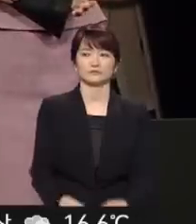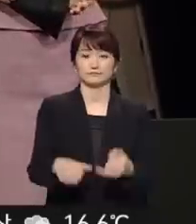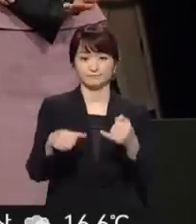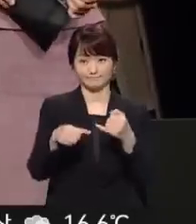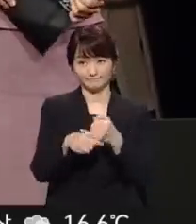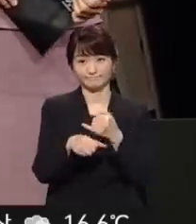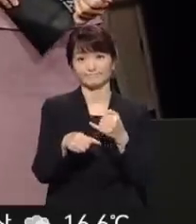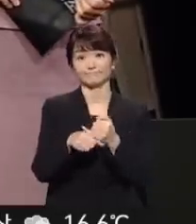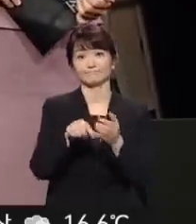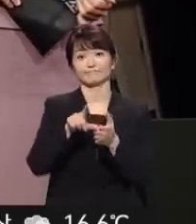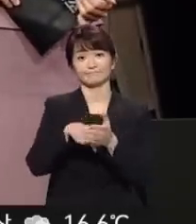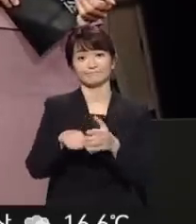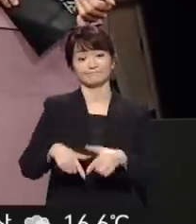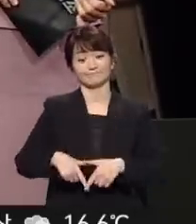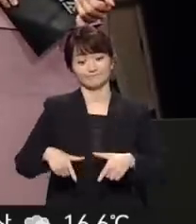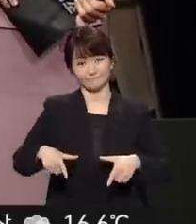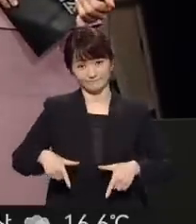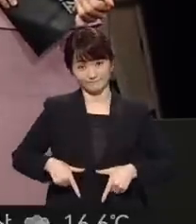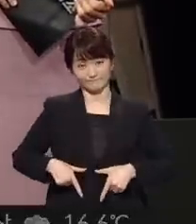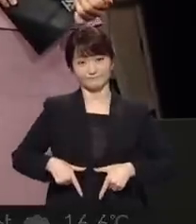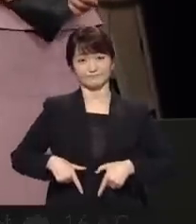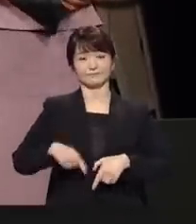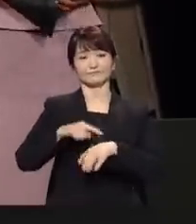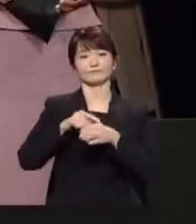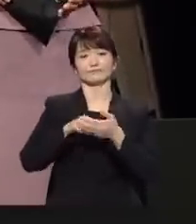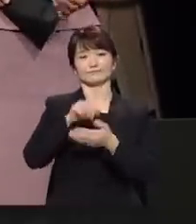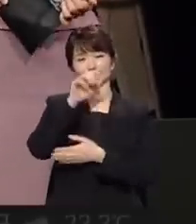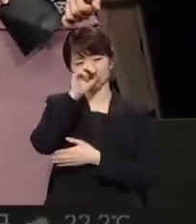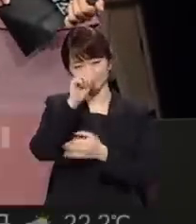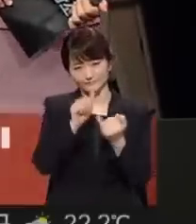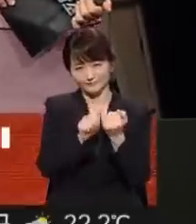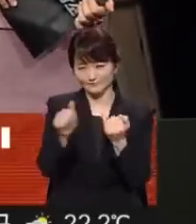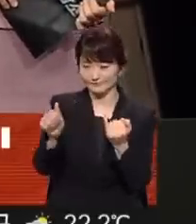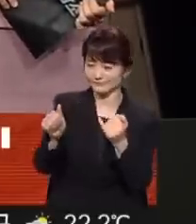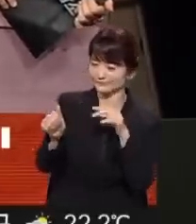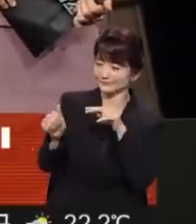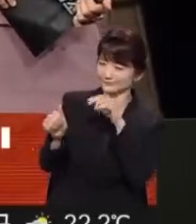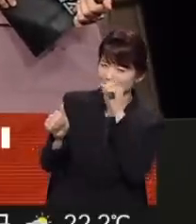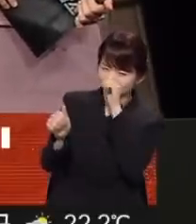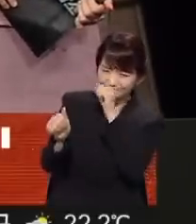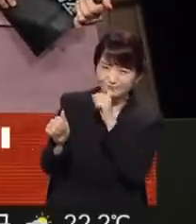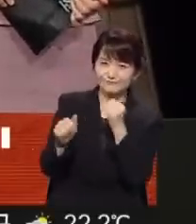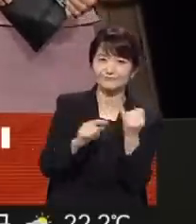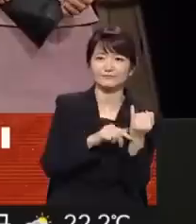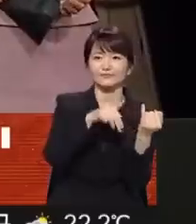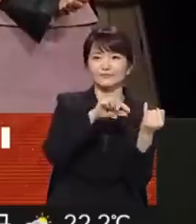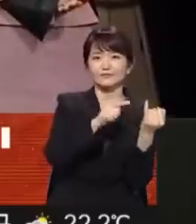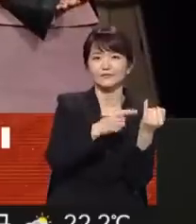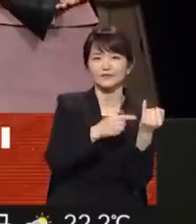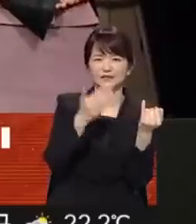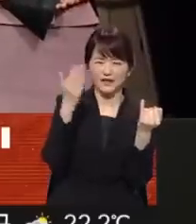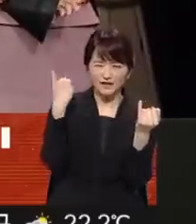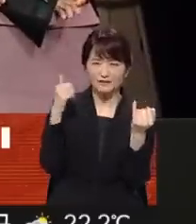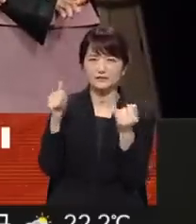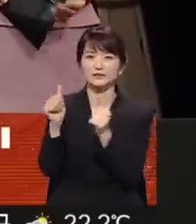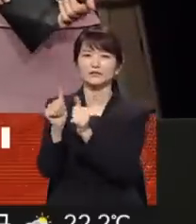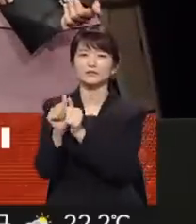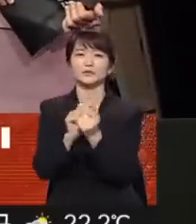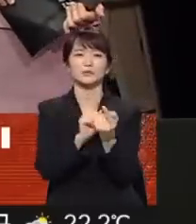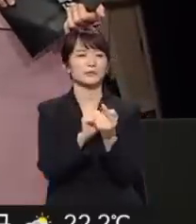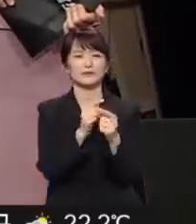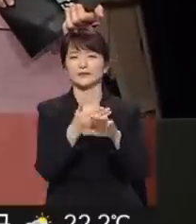연애 시절 배려심 많고 심성 고운 남편에게 한눈에 반했다는 천 씨. 그동안 만났던 남자들과